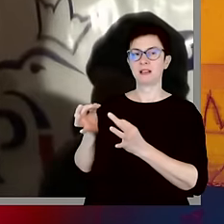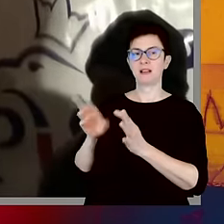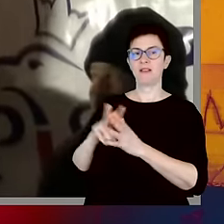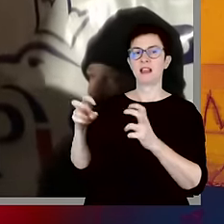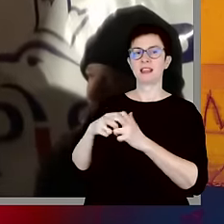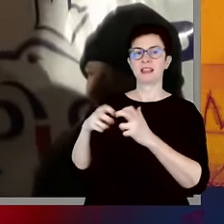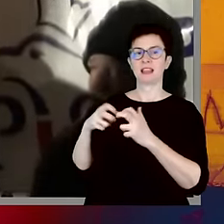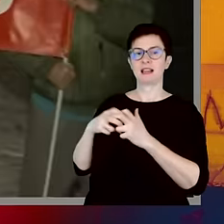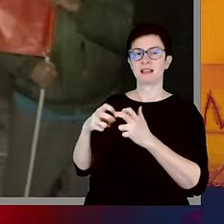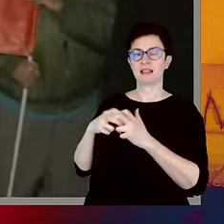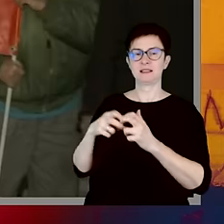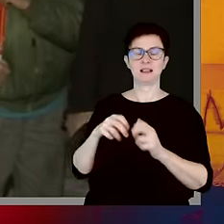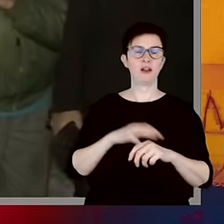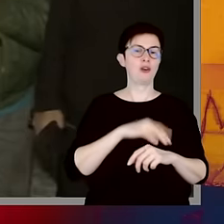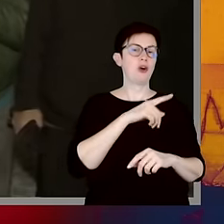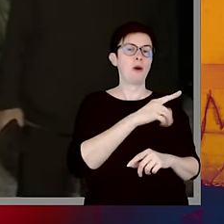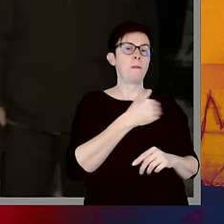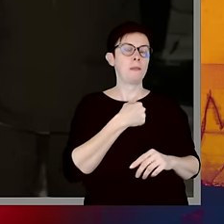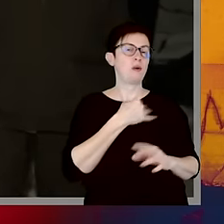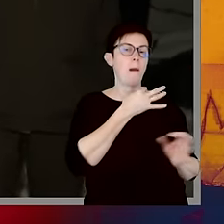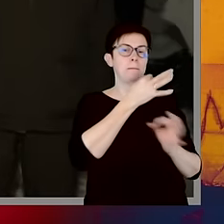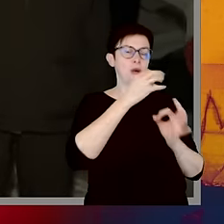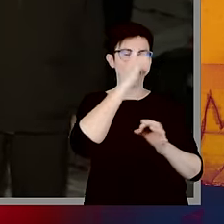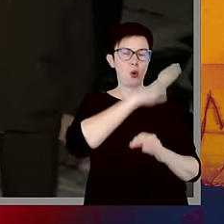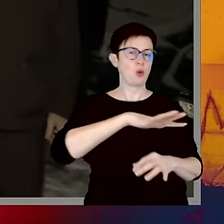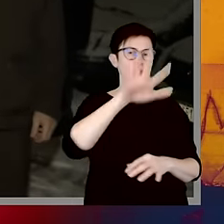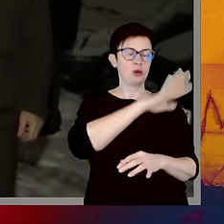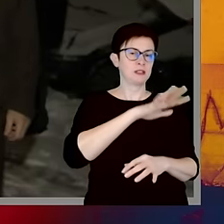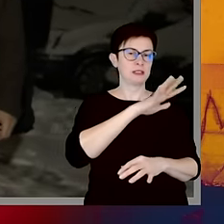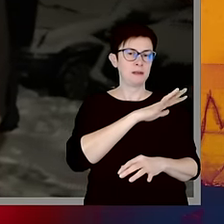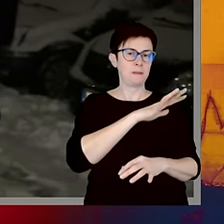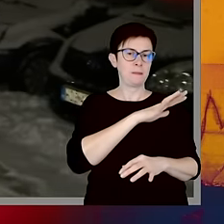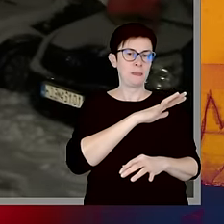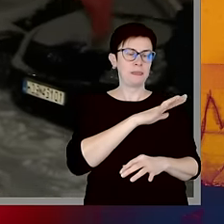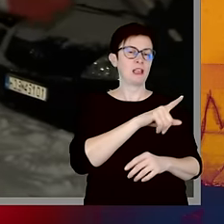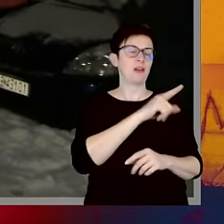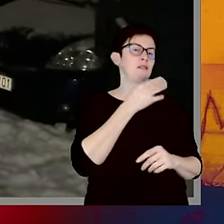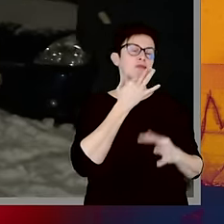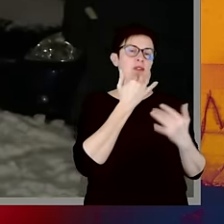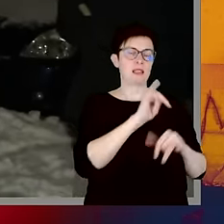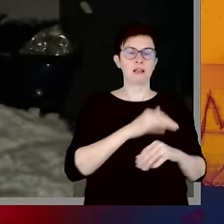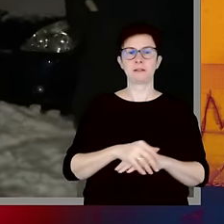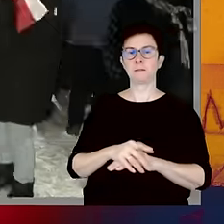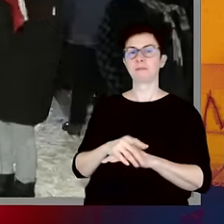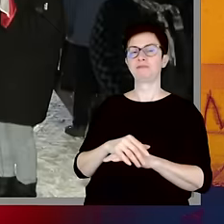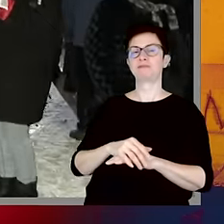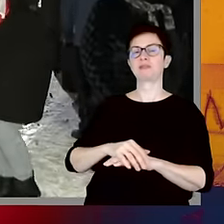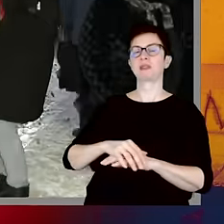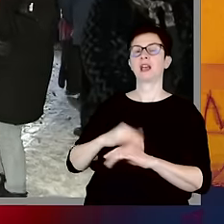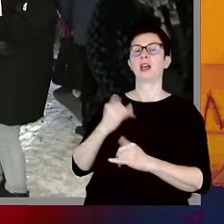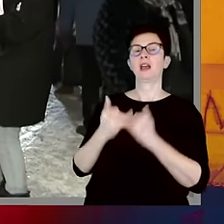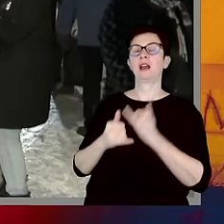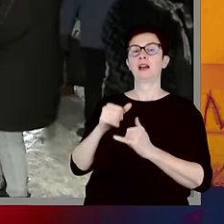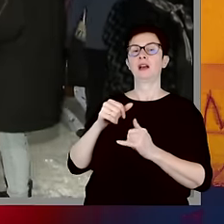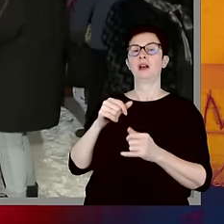Prawna zrobiła sondaż. Jak tak dalej, United Surveys zrobił sondaż wśród obywateli. Jak tak dalej pójdzie, to będziemy ustawy uchwalać lajkami na